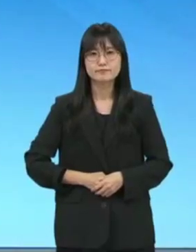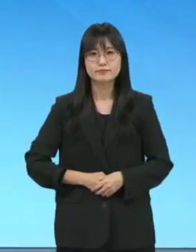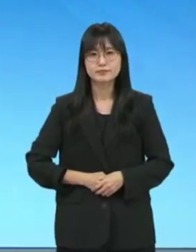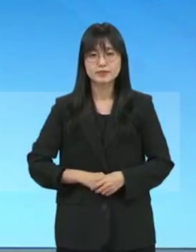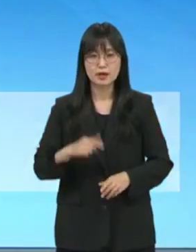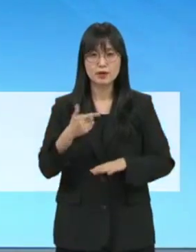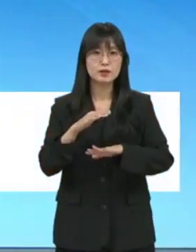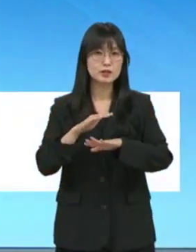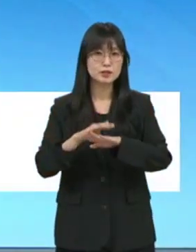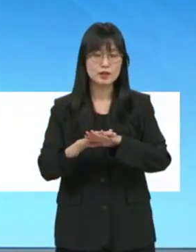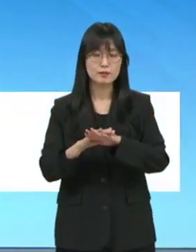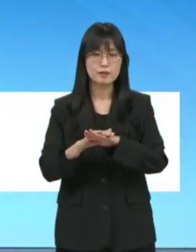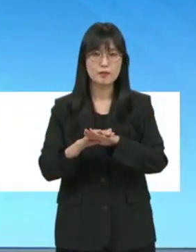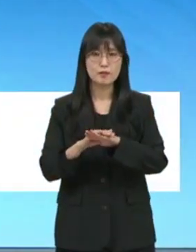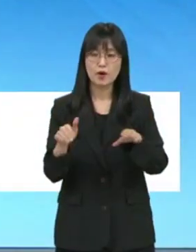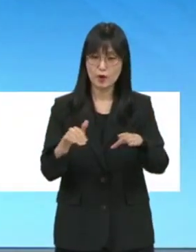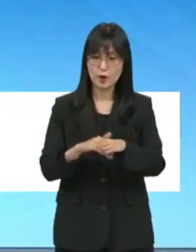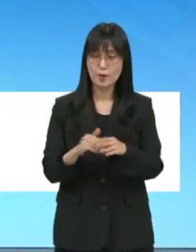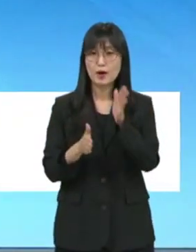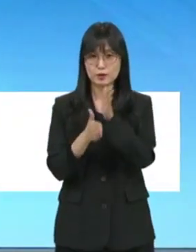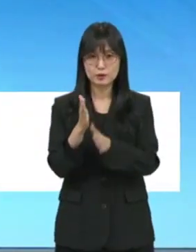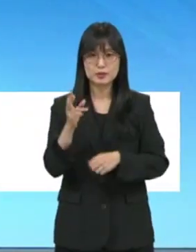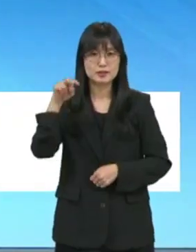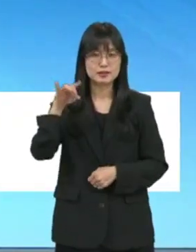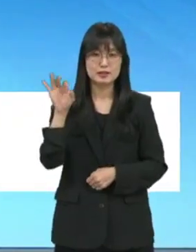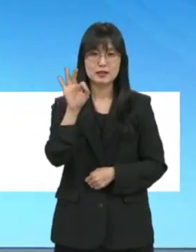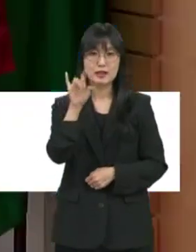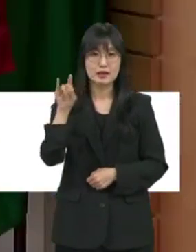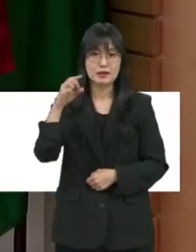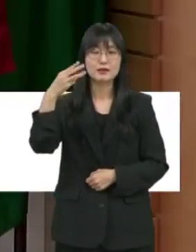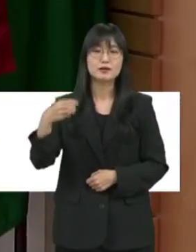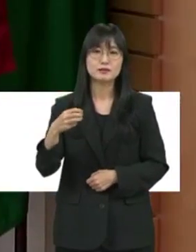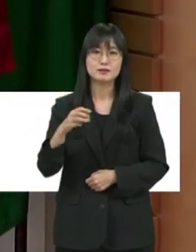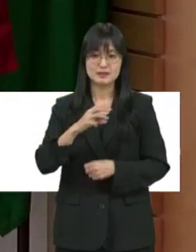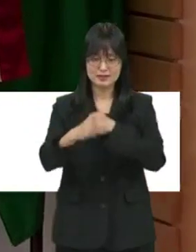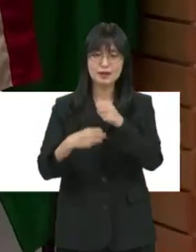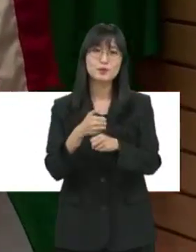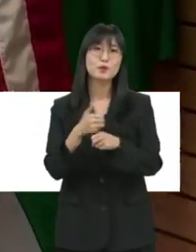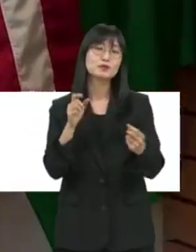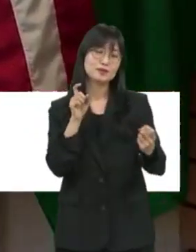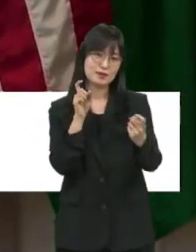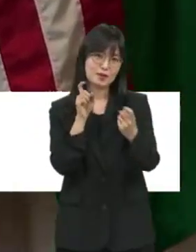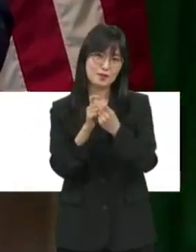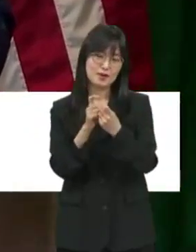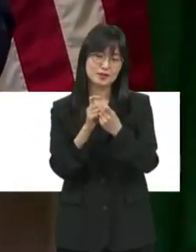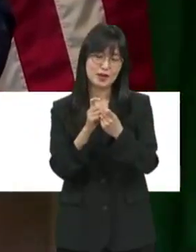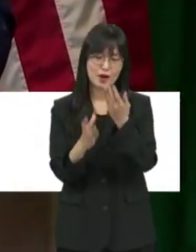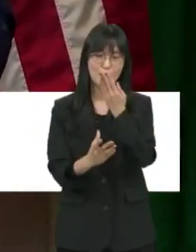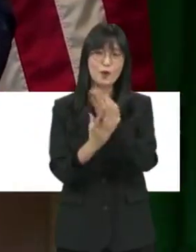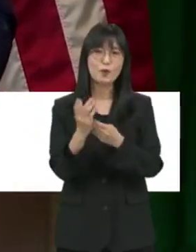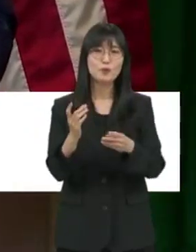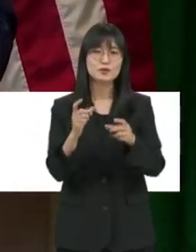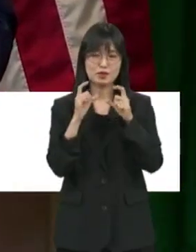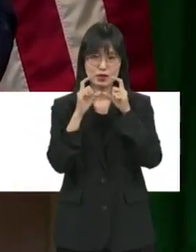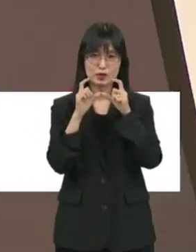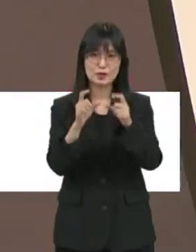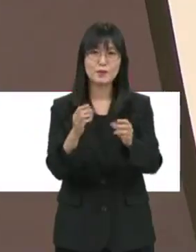대전시와 자매도시인 미국 시에틀 씨가 자매도시 협약 35주년을 맞아 공동 선언문을 발표하고